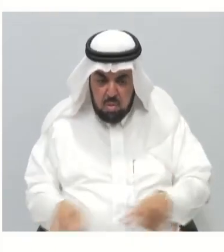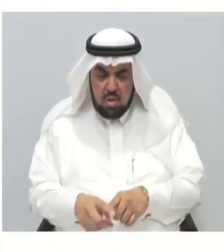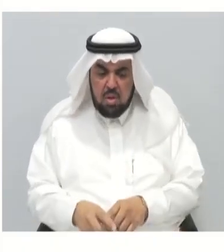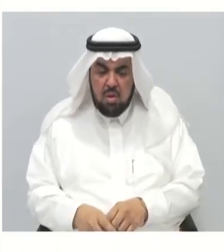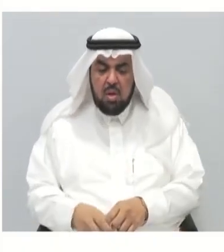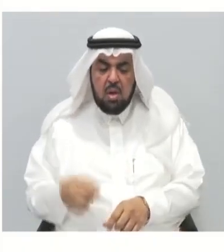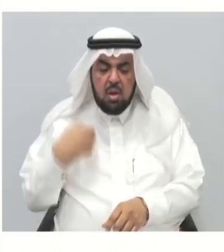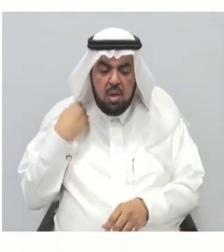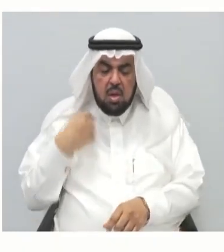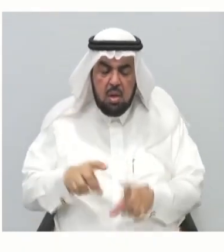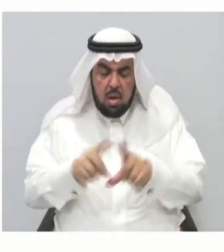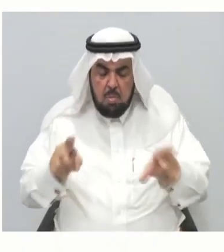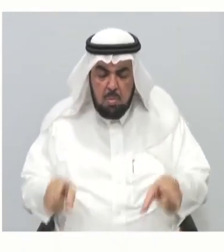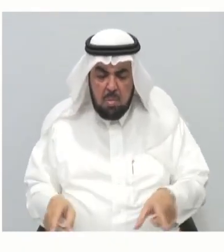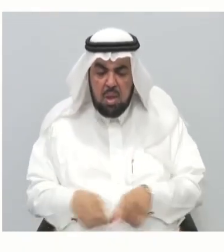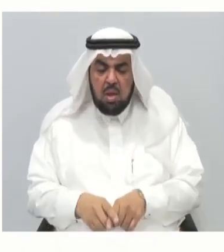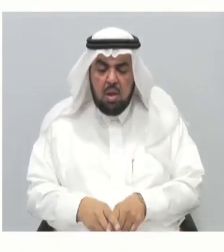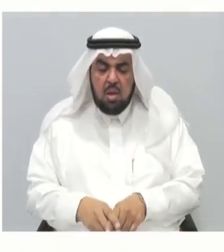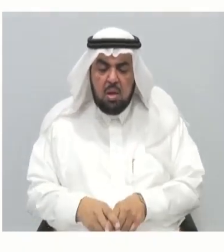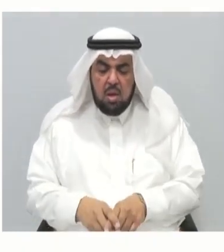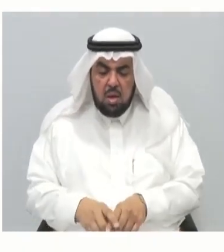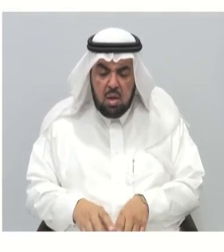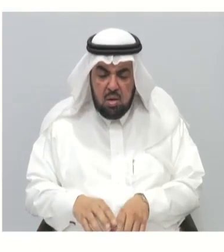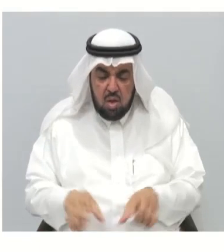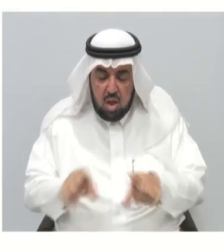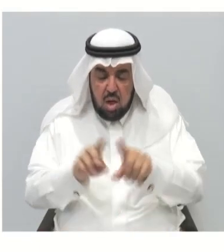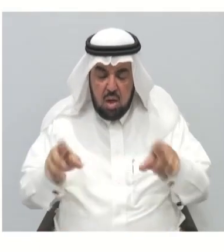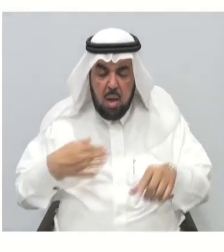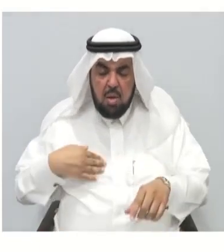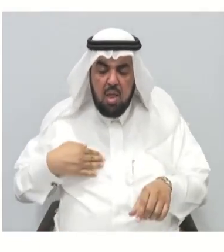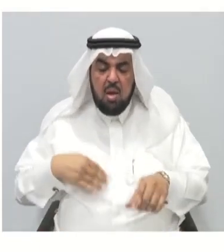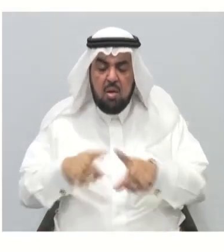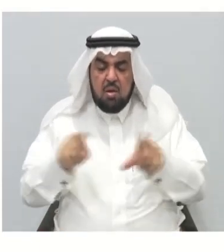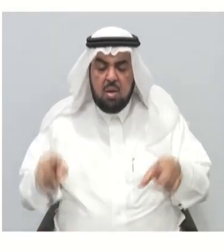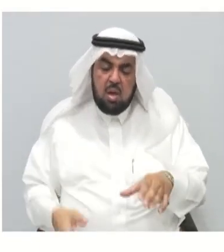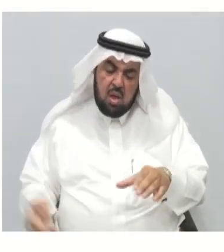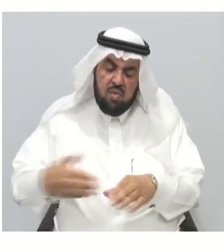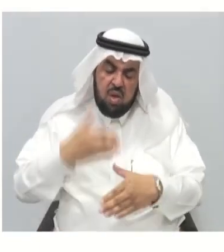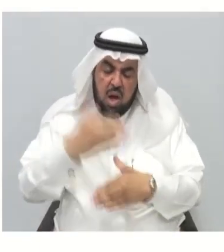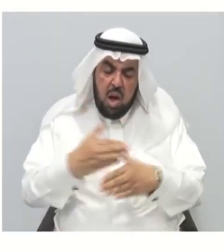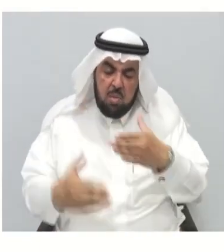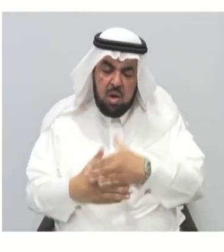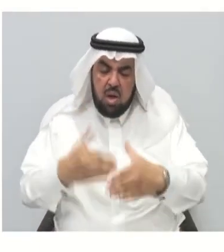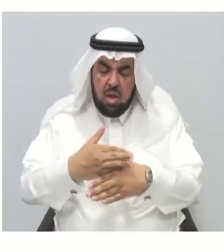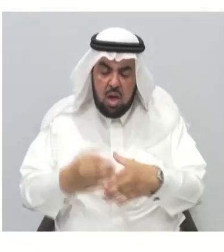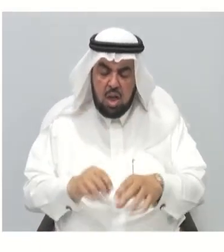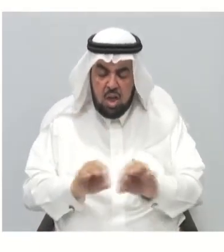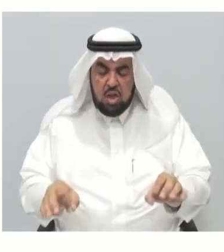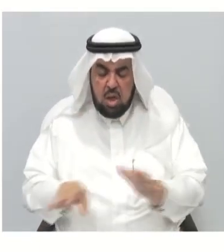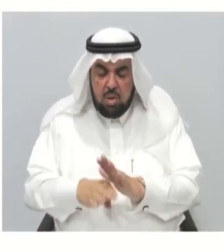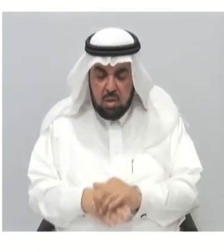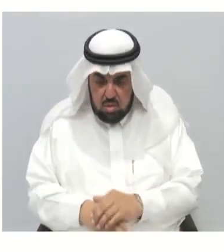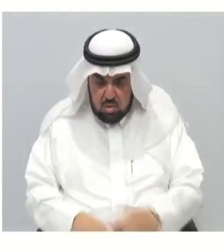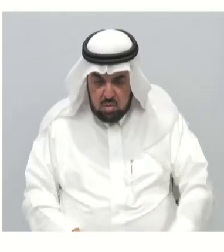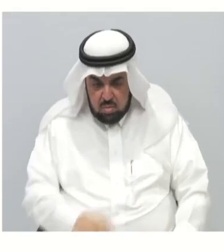سكريبت ايريا او منطقه البرمجه وهي المنطقه التي يتم فيها اضافه اللبنات لانشاء البرنامج نجد